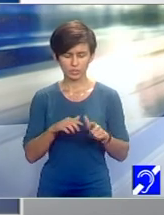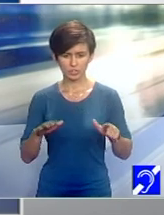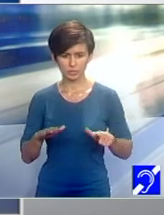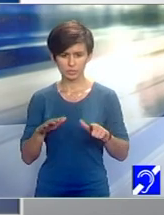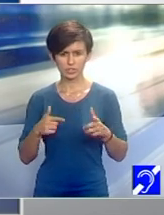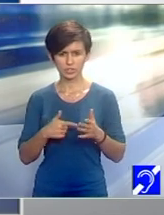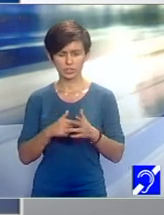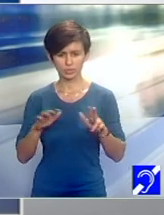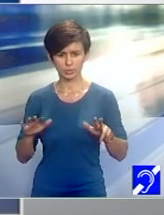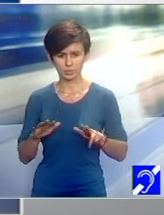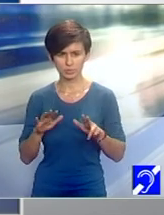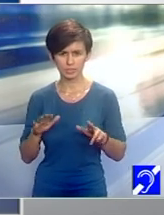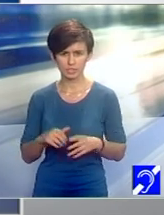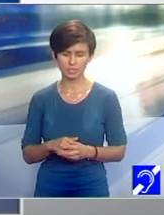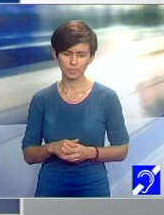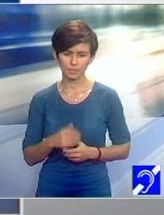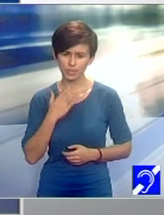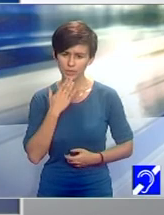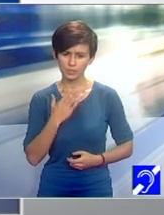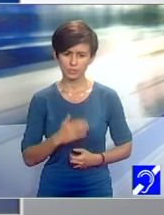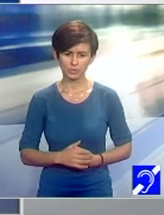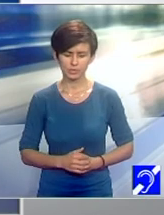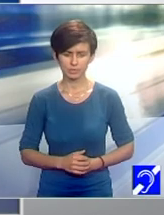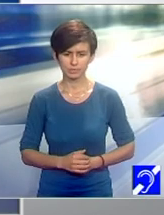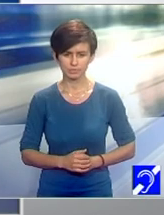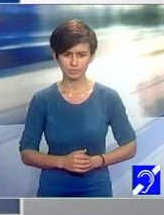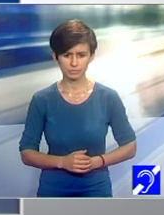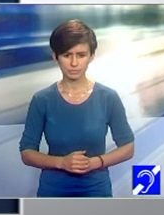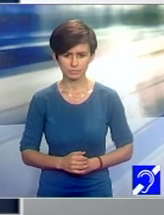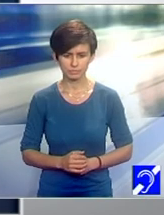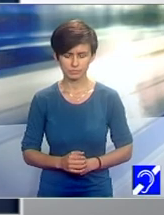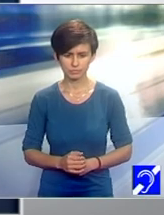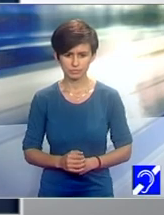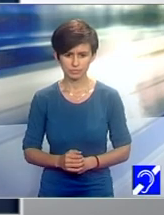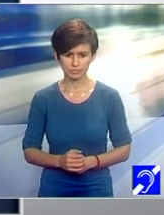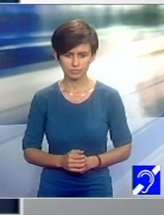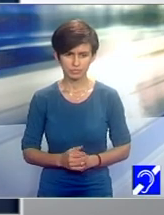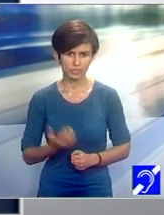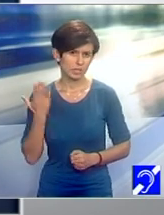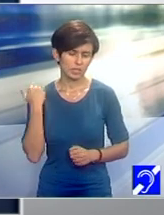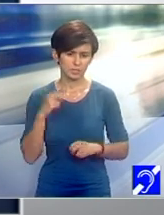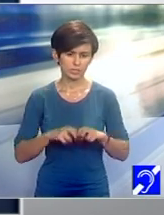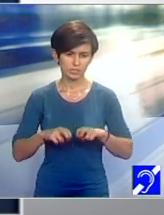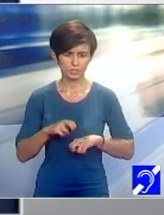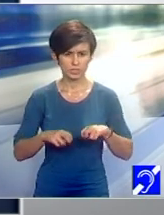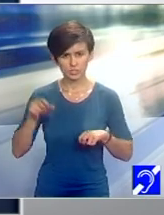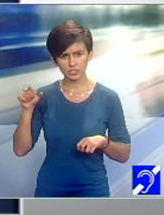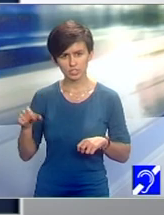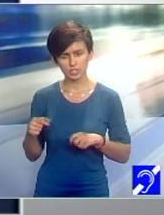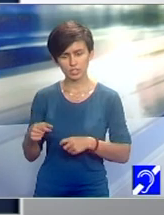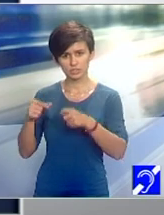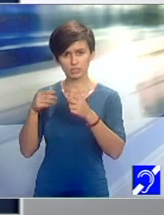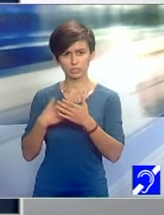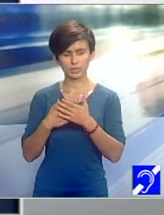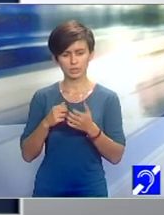2017-2018. Mulțumim la fel și dumneavoastră. Mulțumim. Și bine ați venit în studio, Laslo Fosto, cercetător la Institutul pentru Studierea